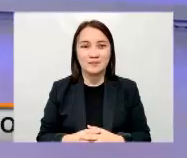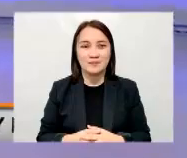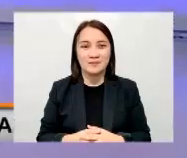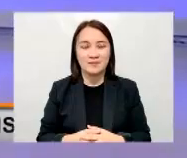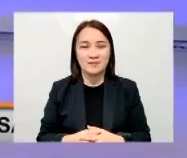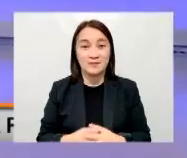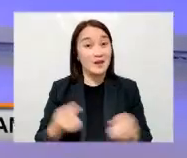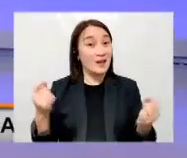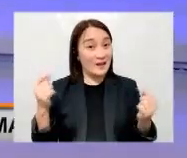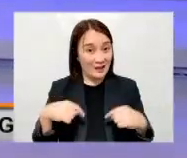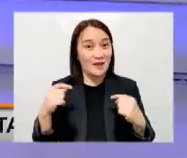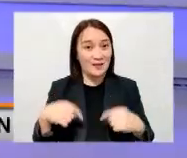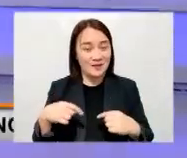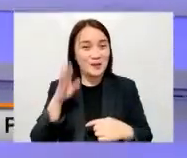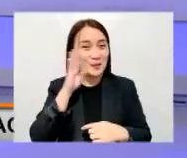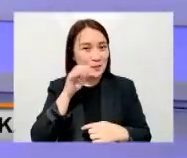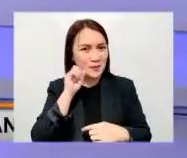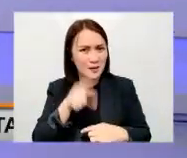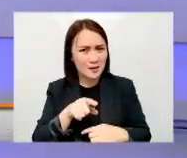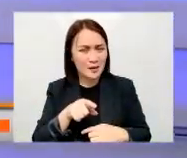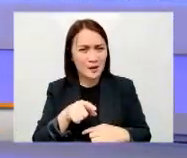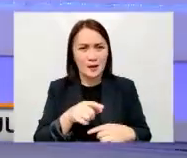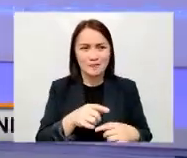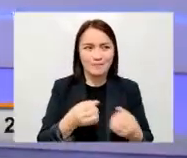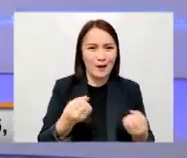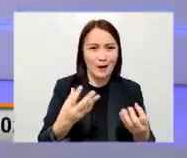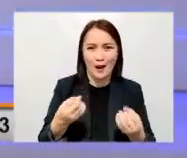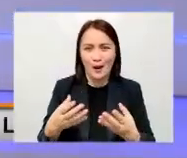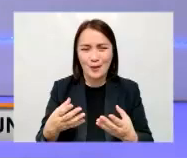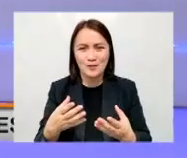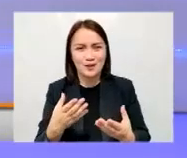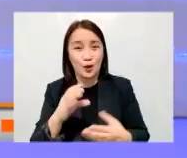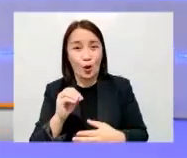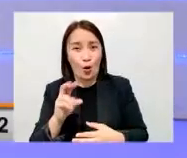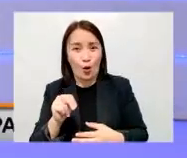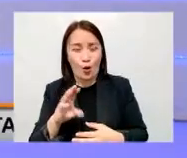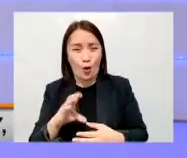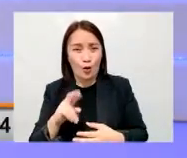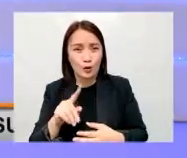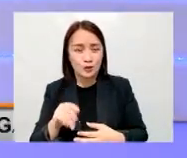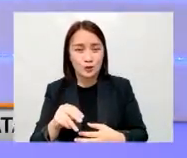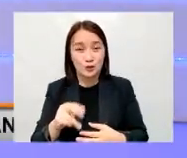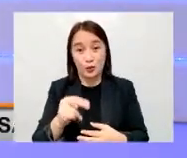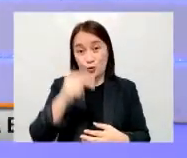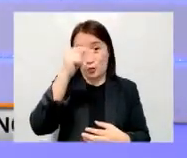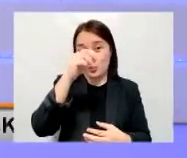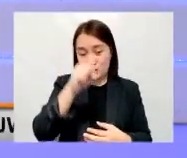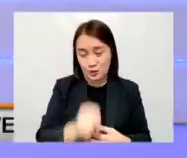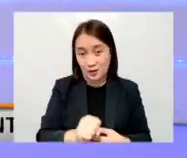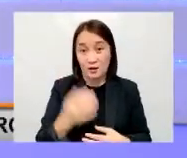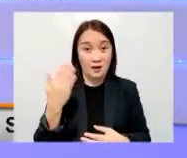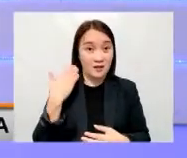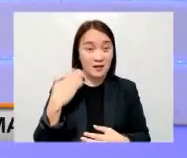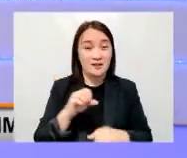eto na nga mga kapatid, kaliwat ka ng concert ang idinaon sa iba't ibang venue mula north to south nitong weekend. Ang